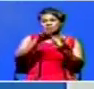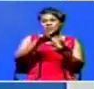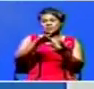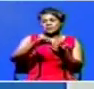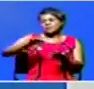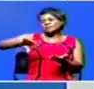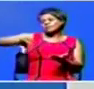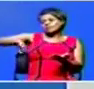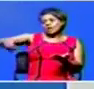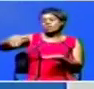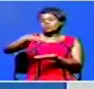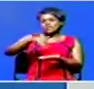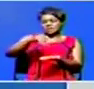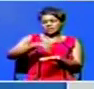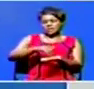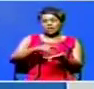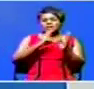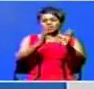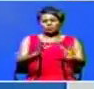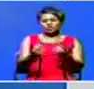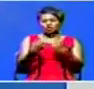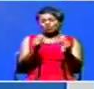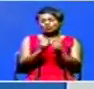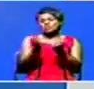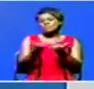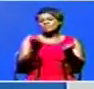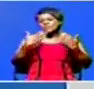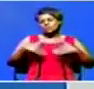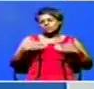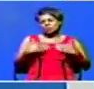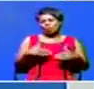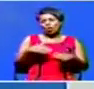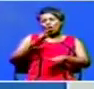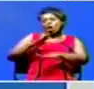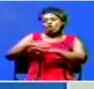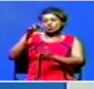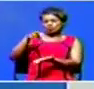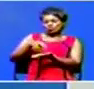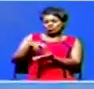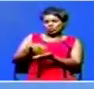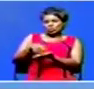mwa jiji la Nairobi. Mark na Maso alizungumza na baadhi ya wafanyabiashara kuhusu hali hiyo.